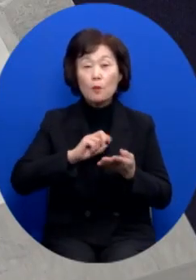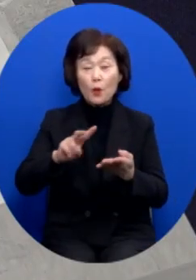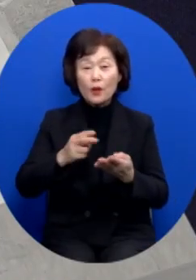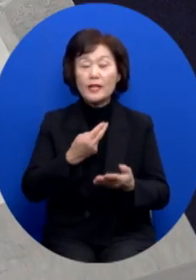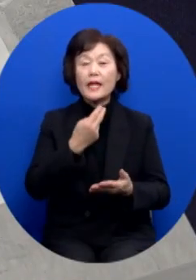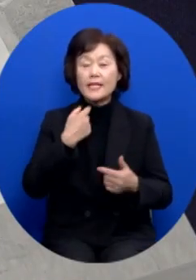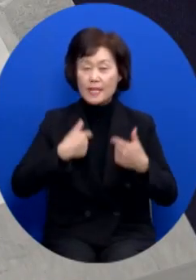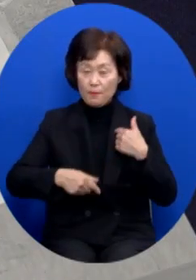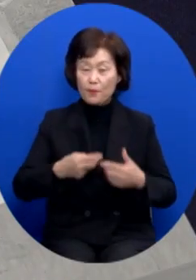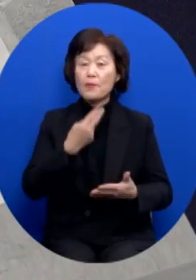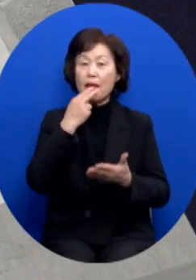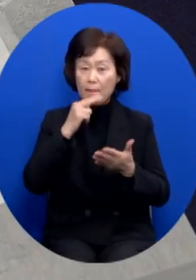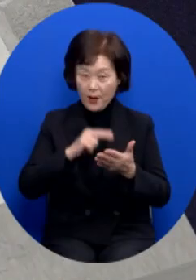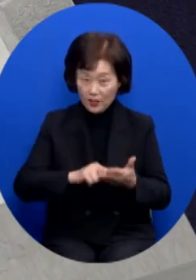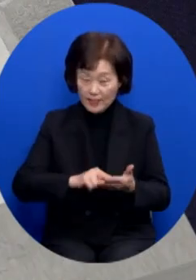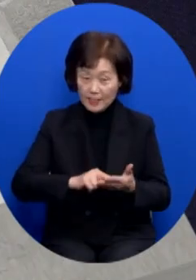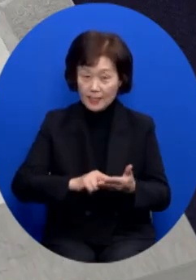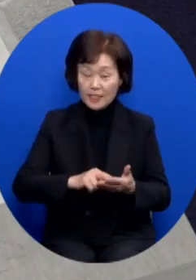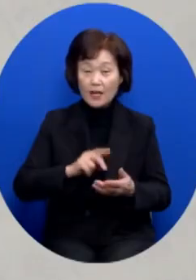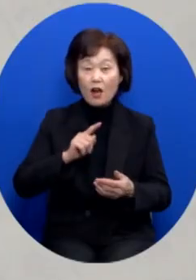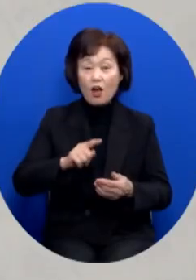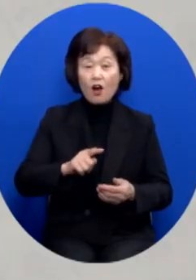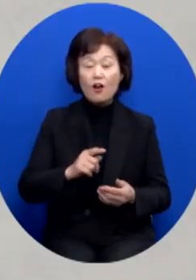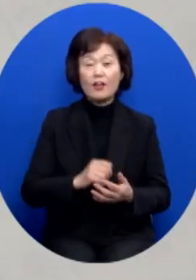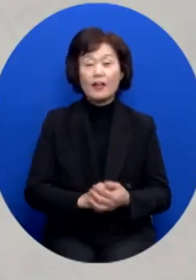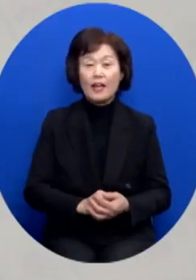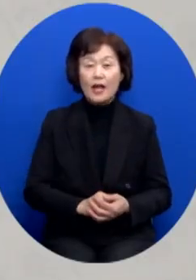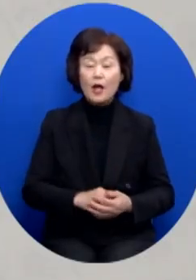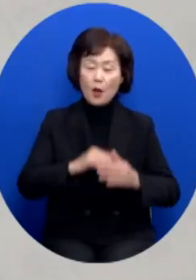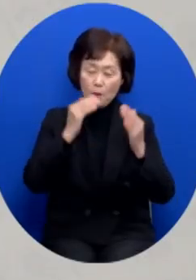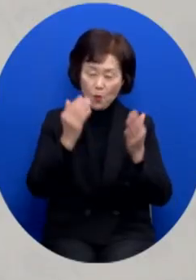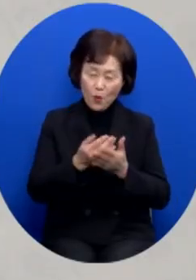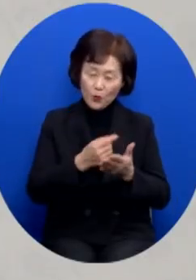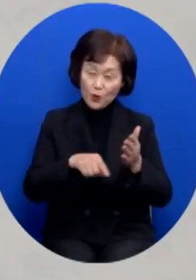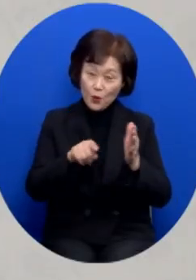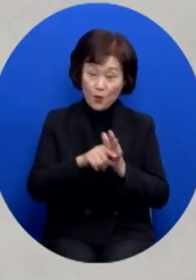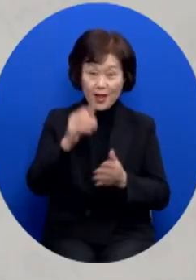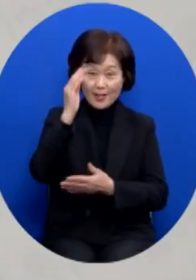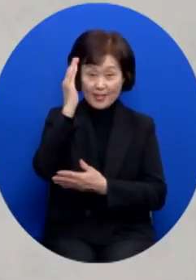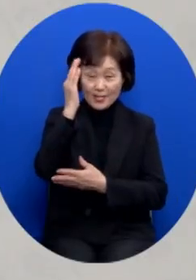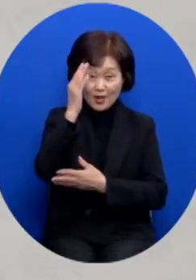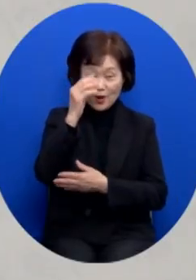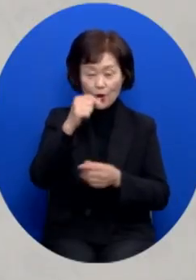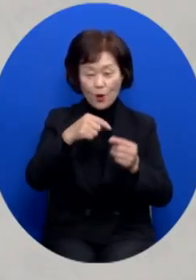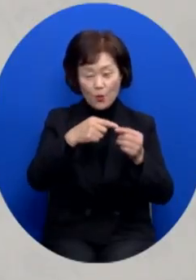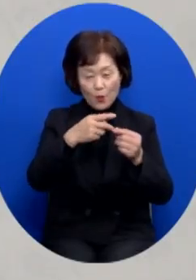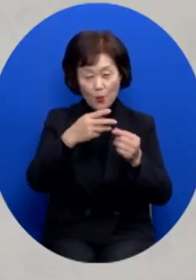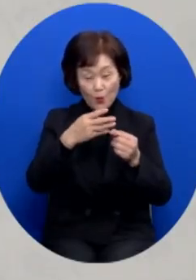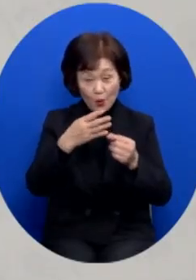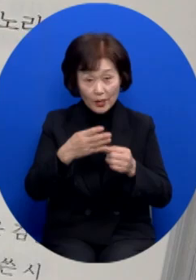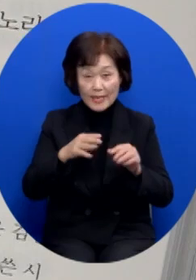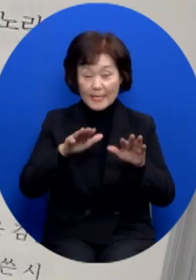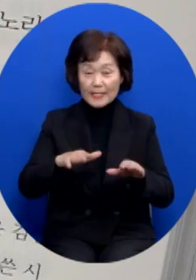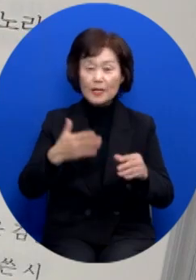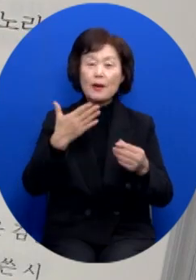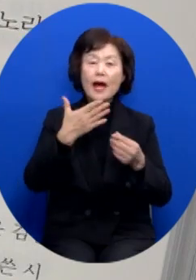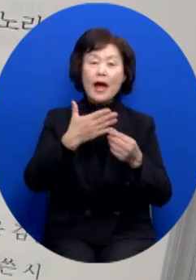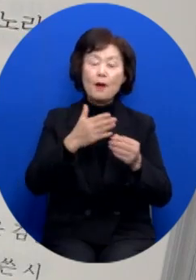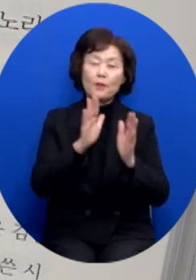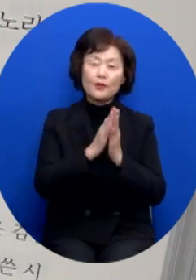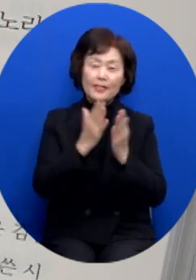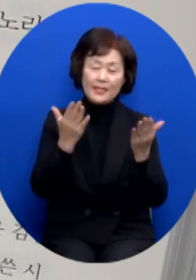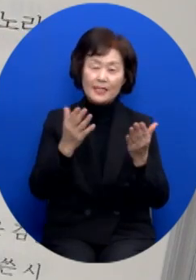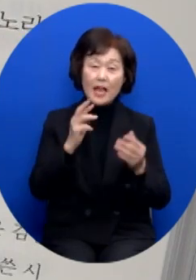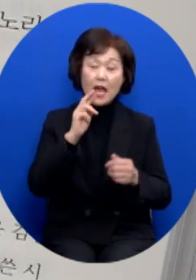건강한 설교를 발굴하고자 세운북스가 진행하는 모두를 위한 설교 시리즈 아홉 번째 책입니다. 사도